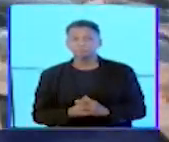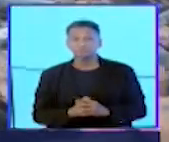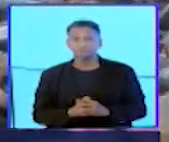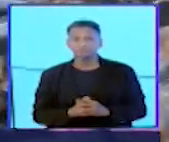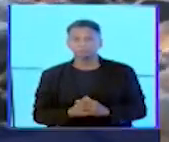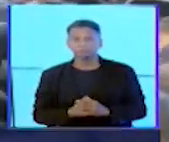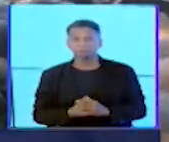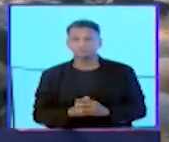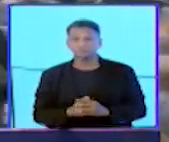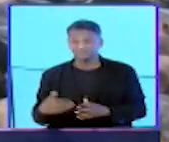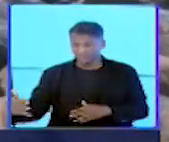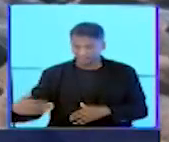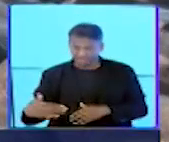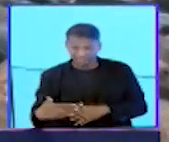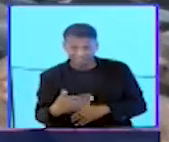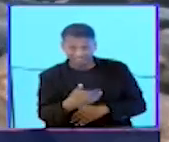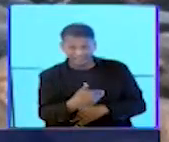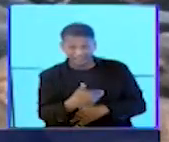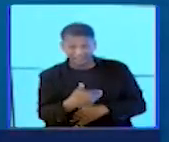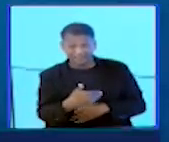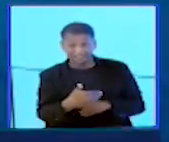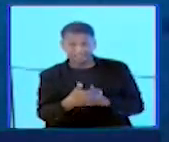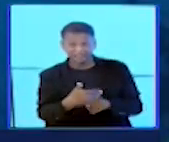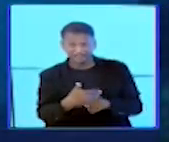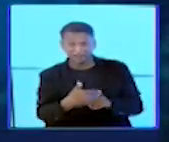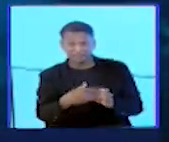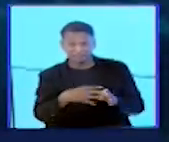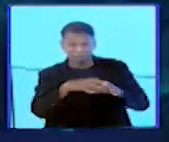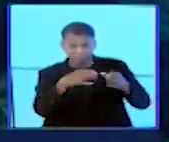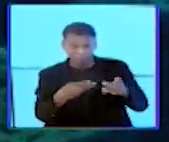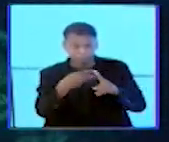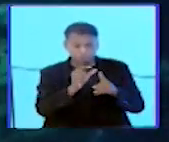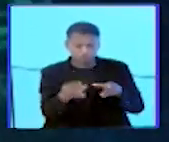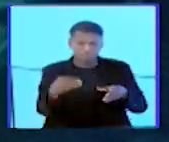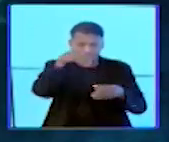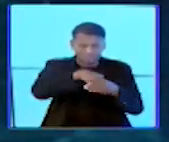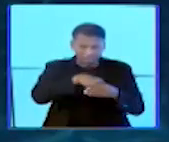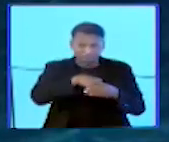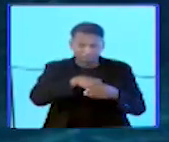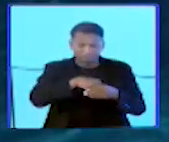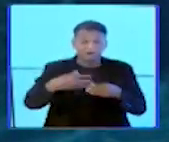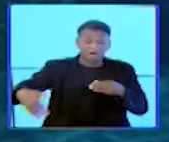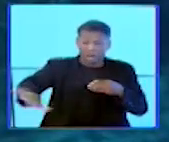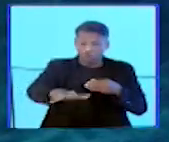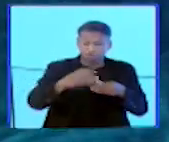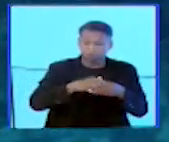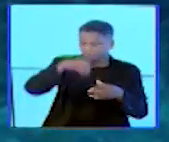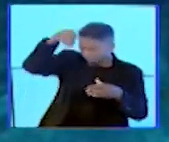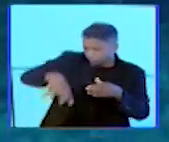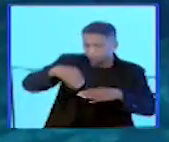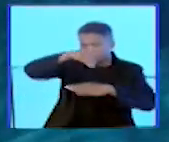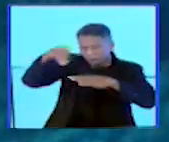Menangkap ikan menggunakan bubu dibutuhkan stamina yang prima. Bubu diletakkan di dasar laut. Nelayan di Pulau Pura memiliki kemampuan menyelam